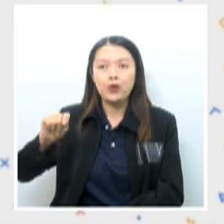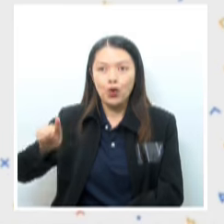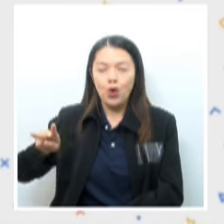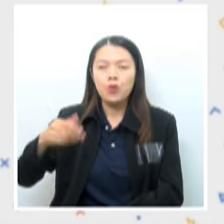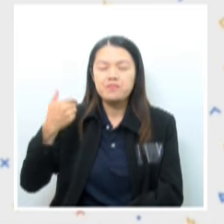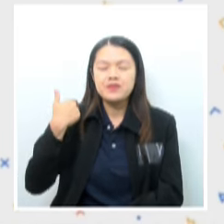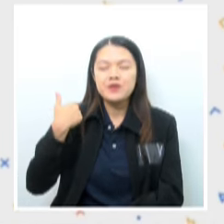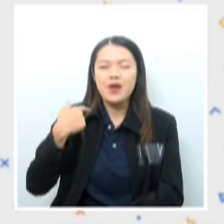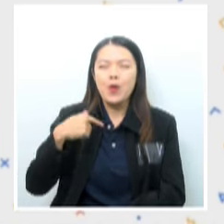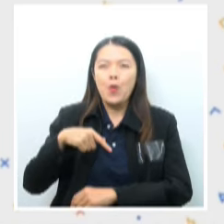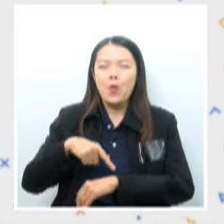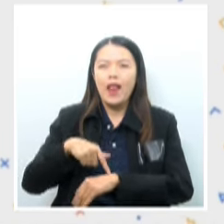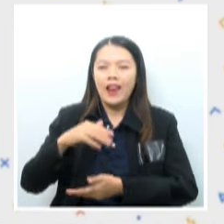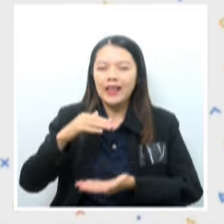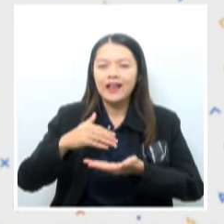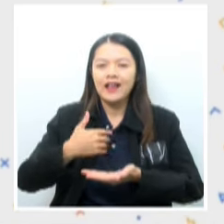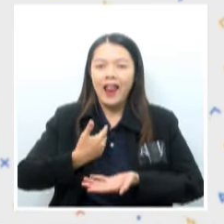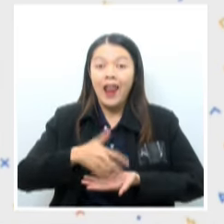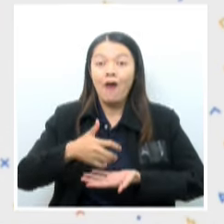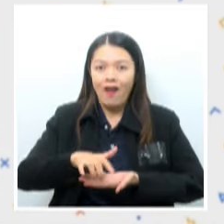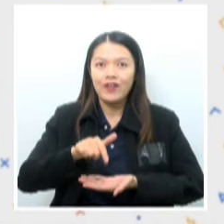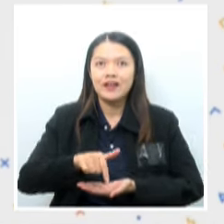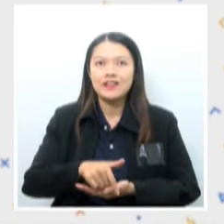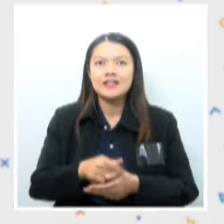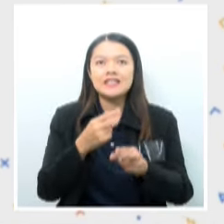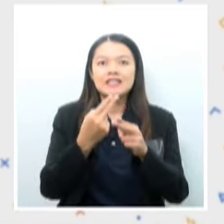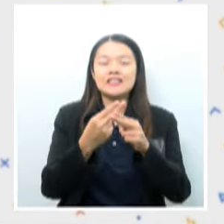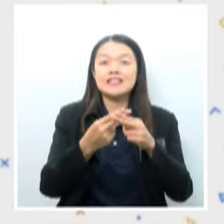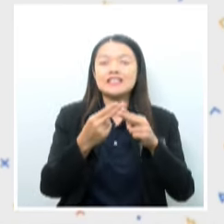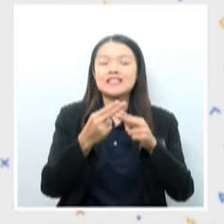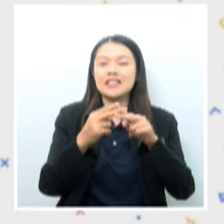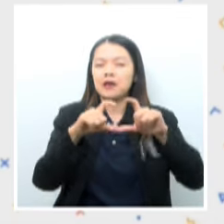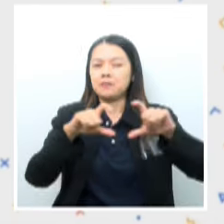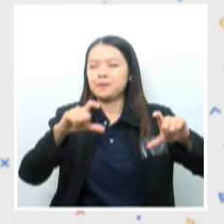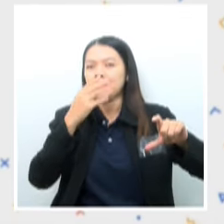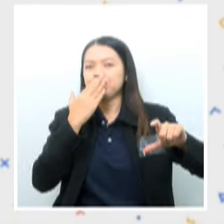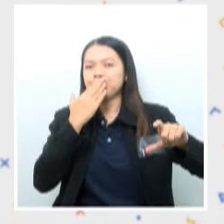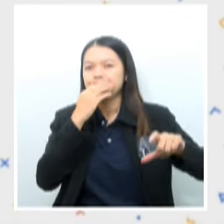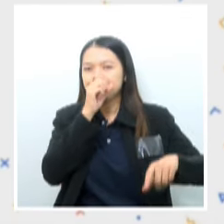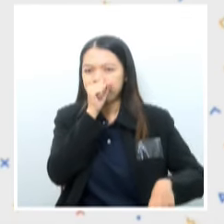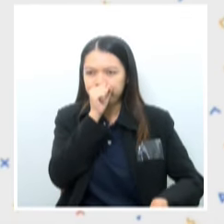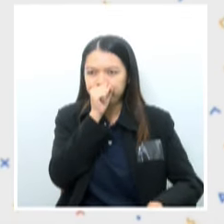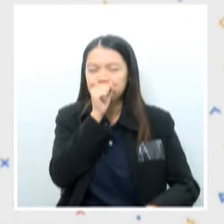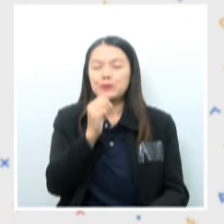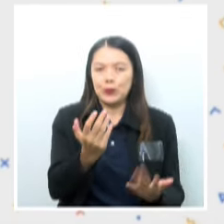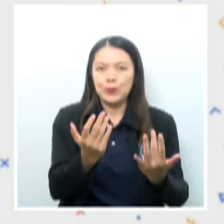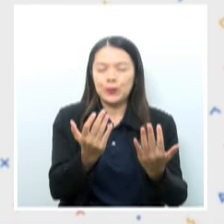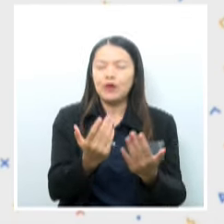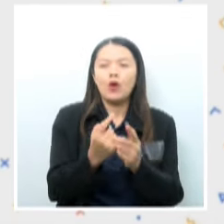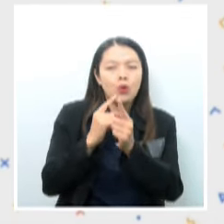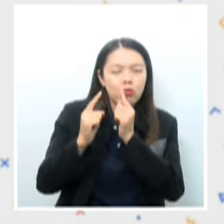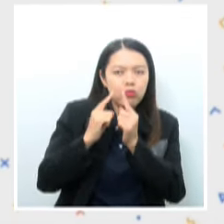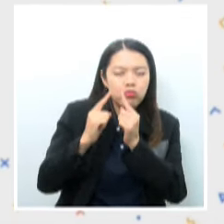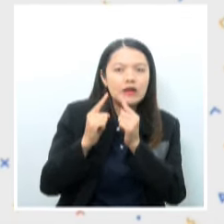ป็นช่วงเล็กๆช่วงเรานะครับซึ่งตอนนี้ชื่อรายการเราก็ยังอุบไว้ก่อนนะครับยังอุบไว้ก่อนซึ่งจะเป็นการพูดคุย